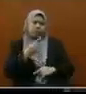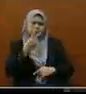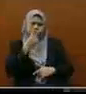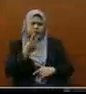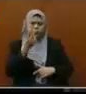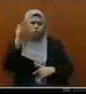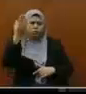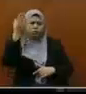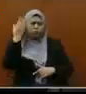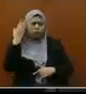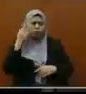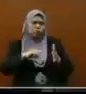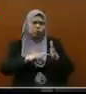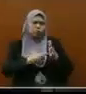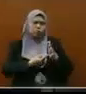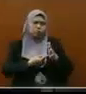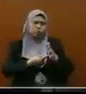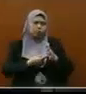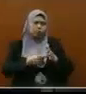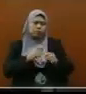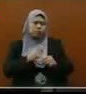daripada kelembapan dan juga